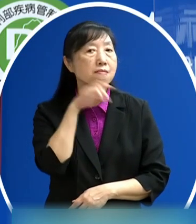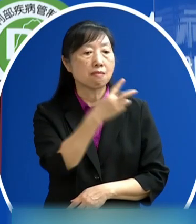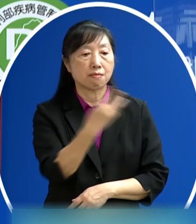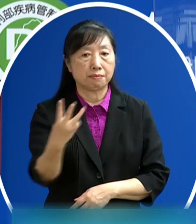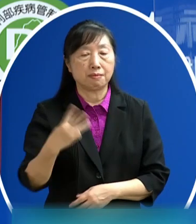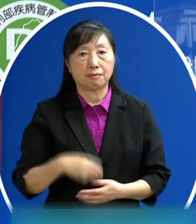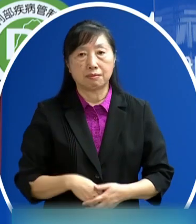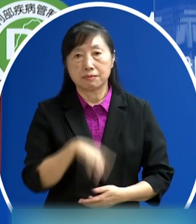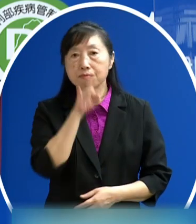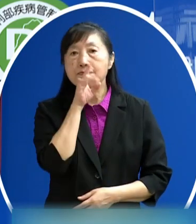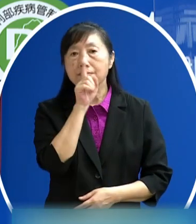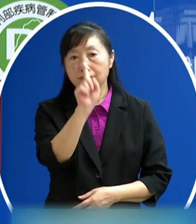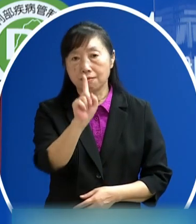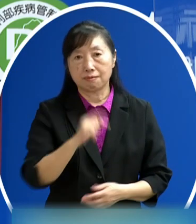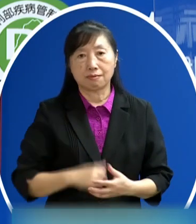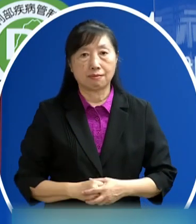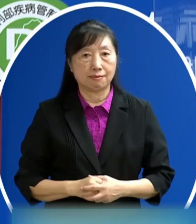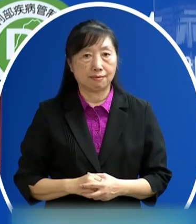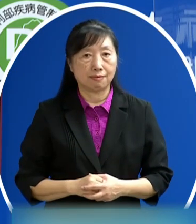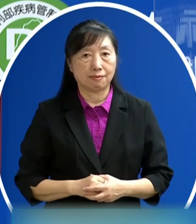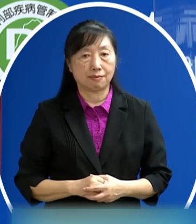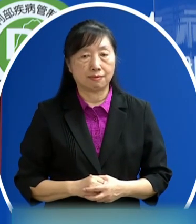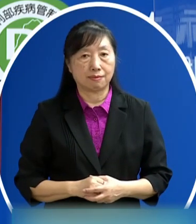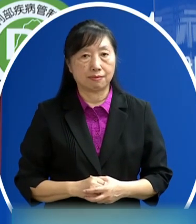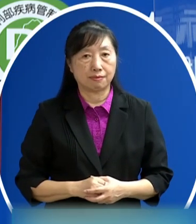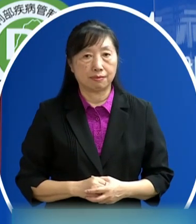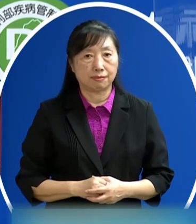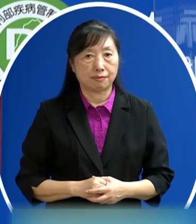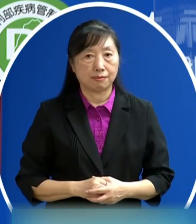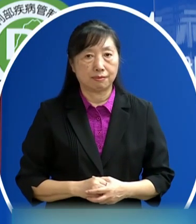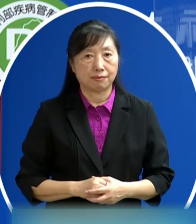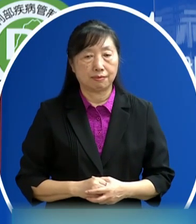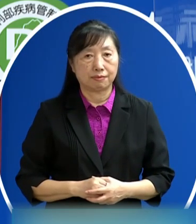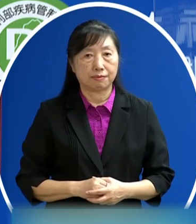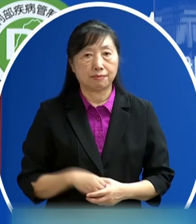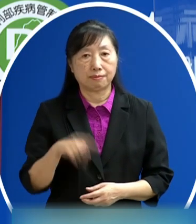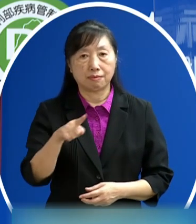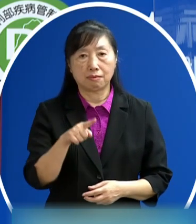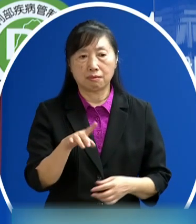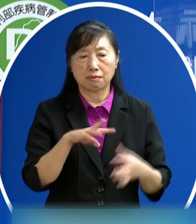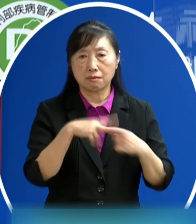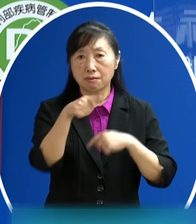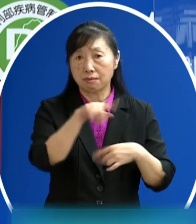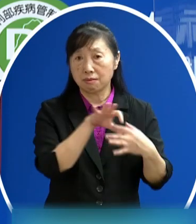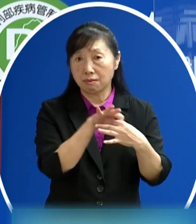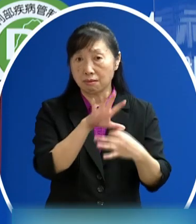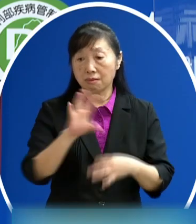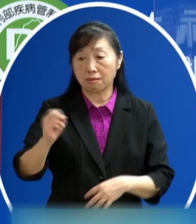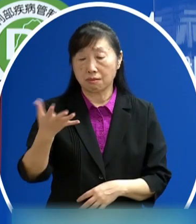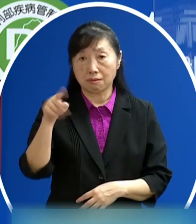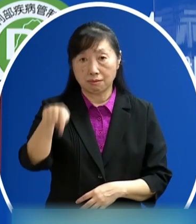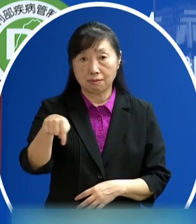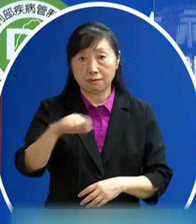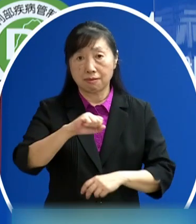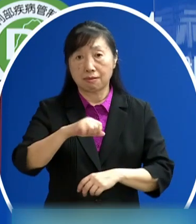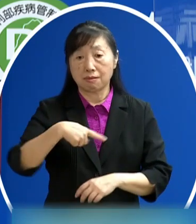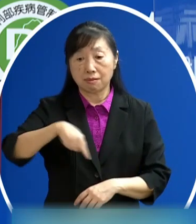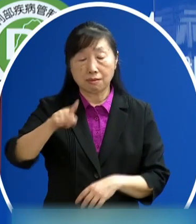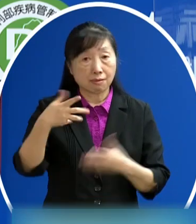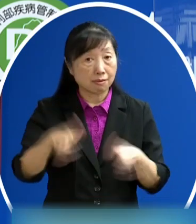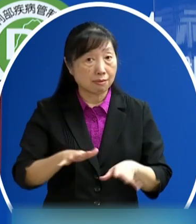各3例，台中市1例。那所有的个案有关联的哈，是万华的活动